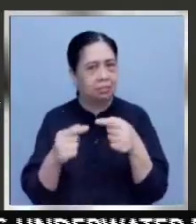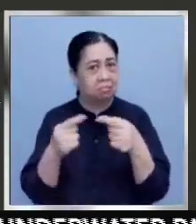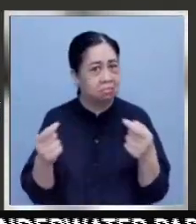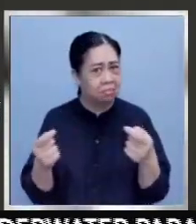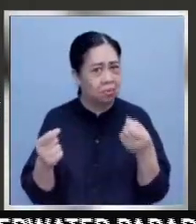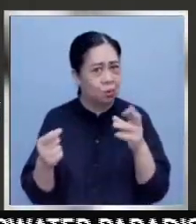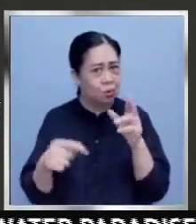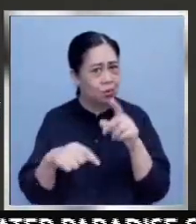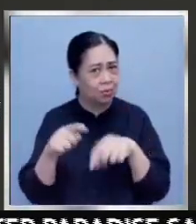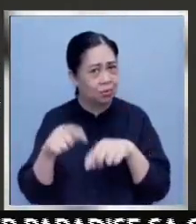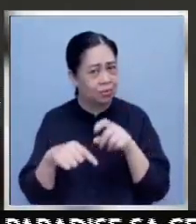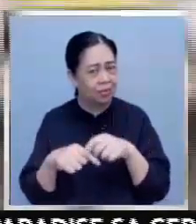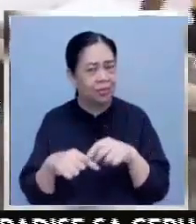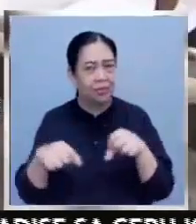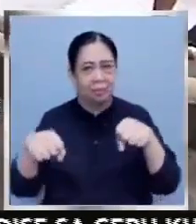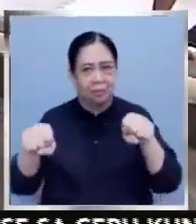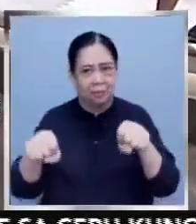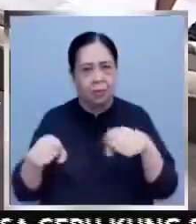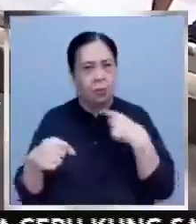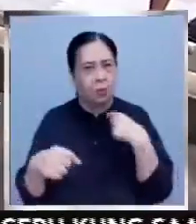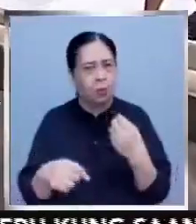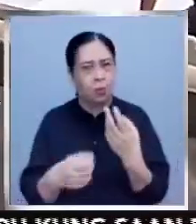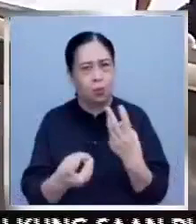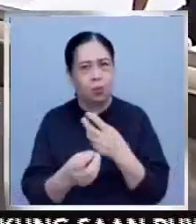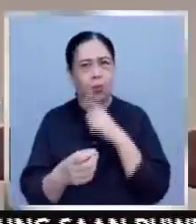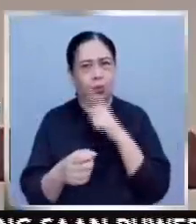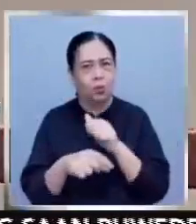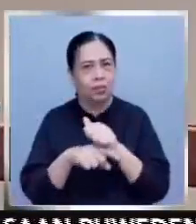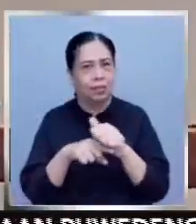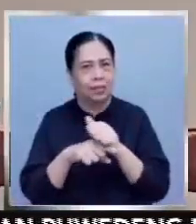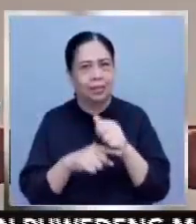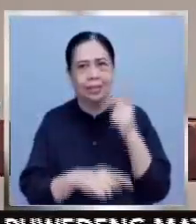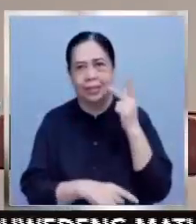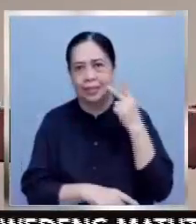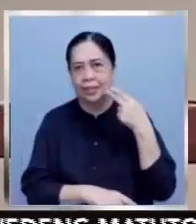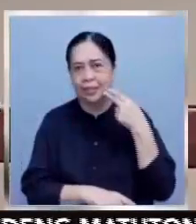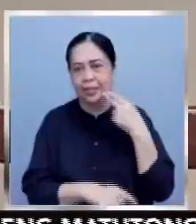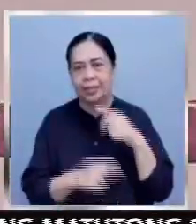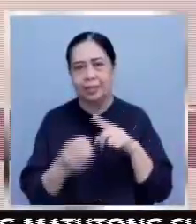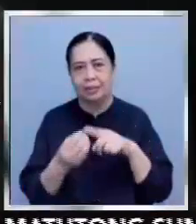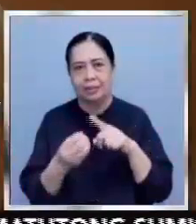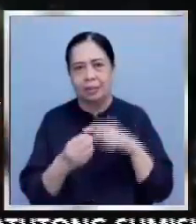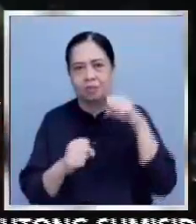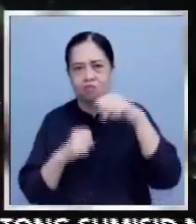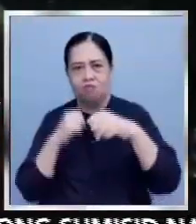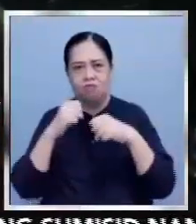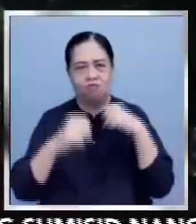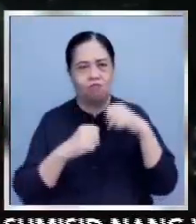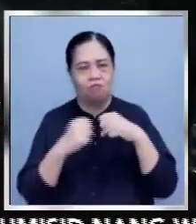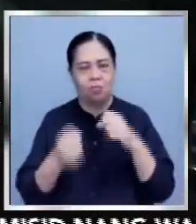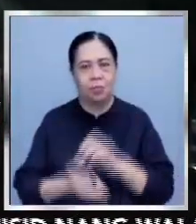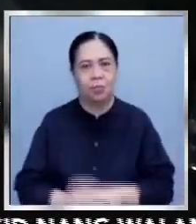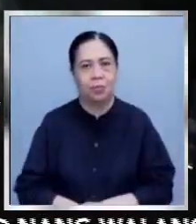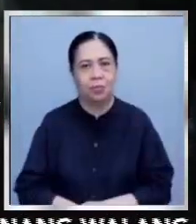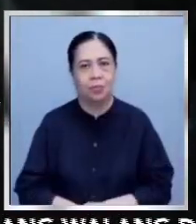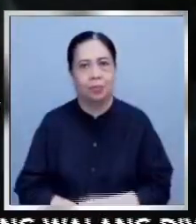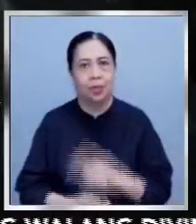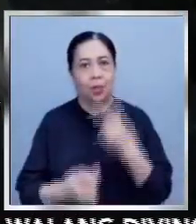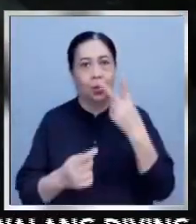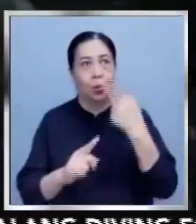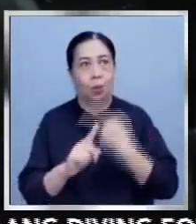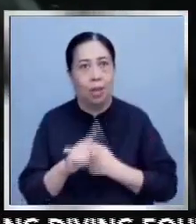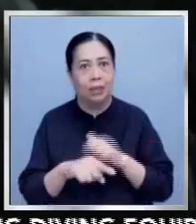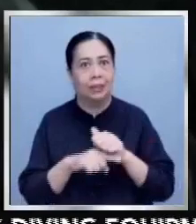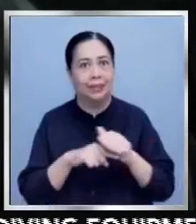sa pagmumotor, matindi rin ang naging training ni Katrina pagdating sa fight scenes. Ito yung dalawang buwan na may